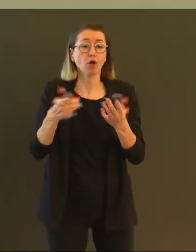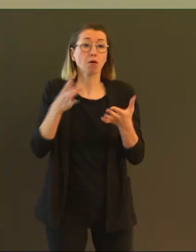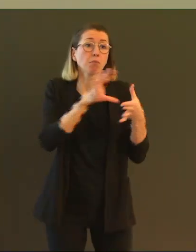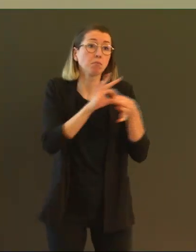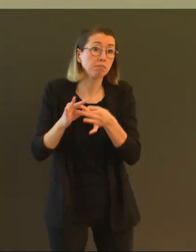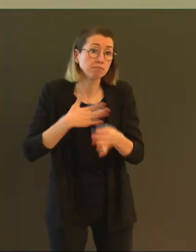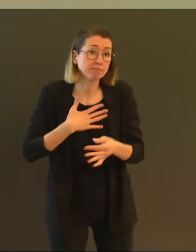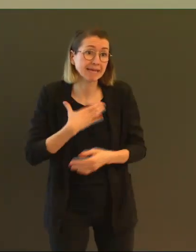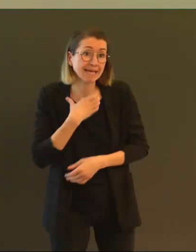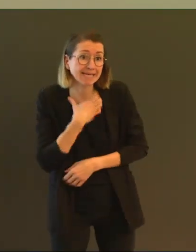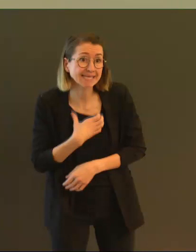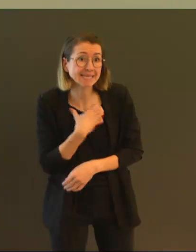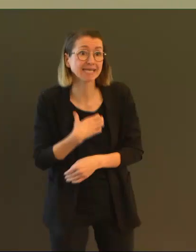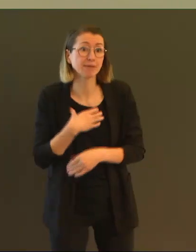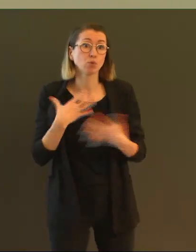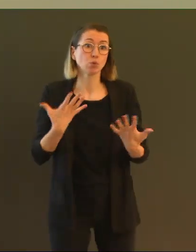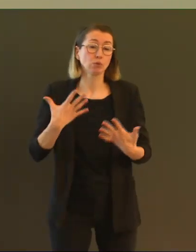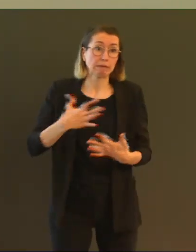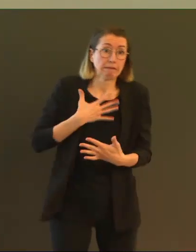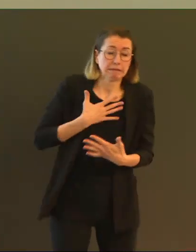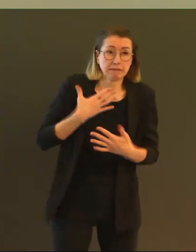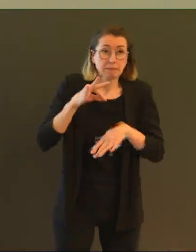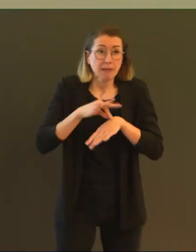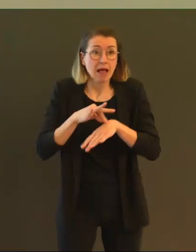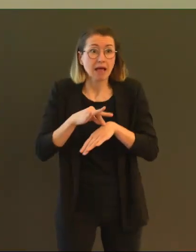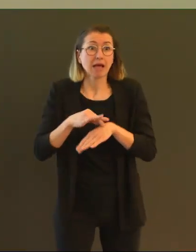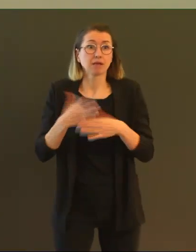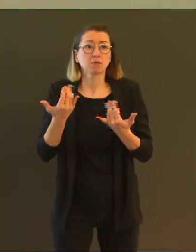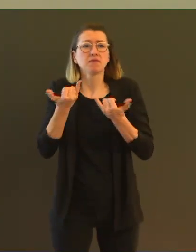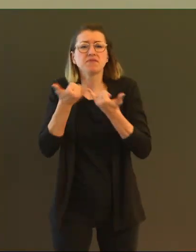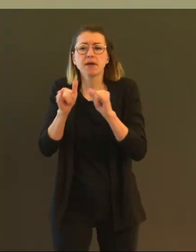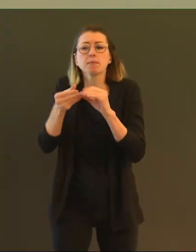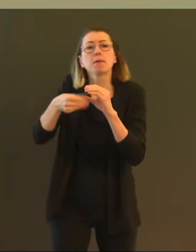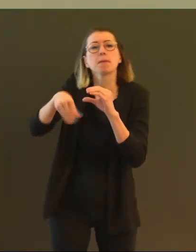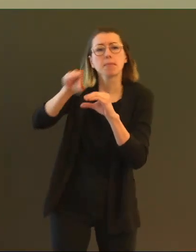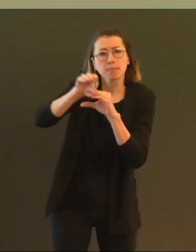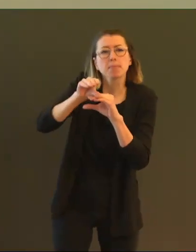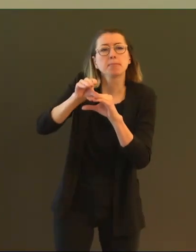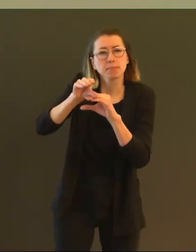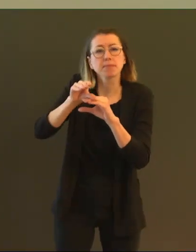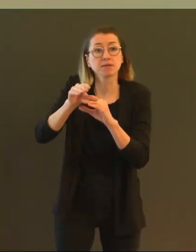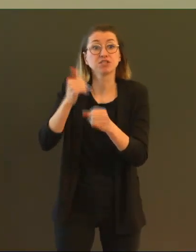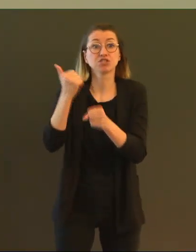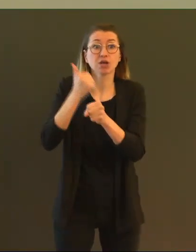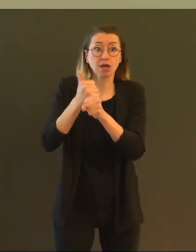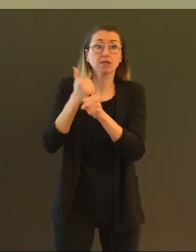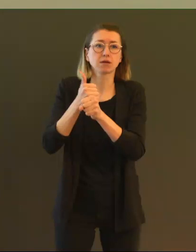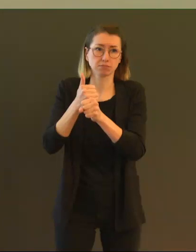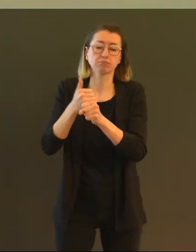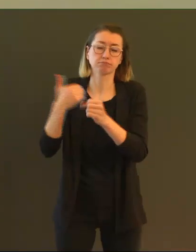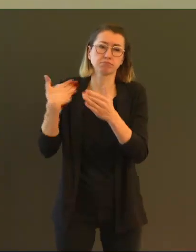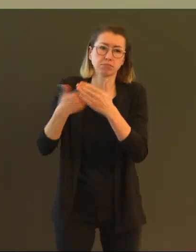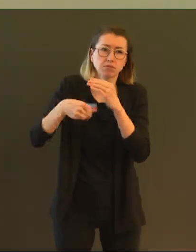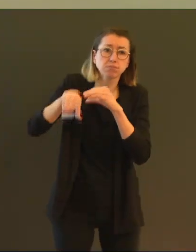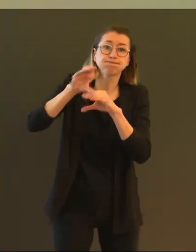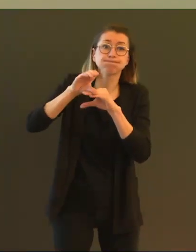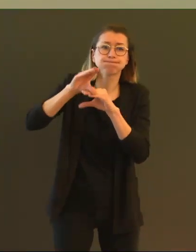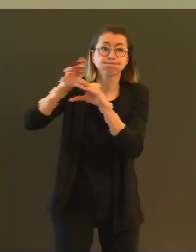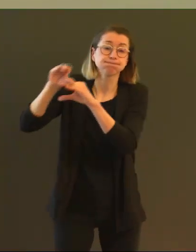cas certaines années, mais que d'autres années, on atteint une surmortalité qui peut atteindre 3000 ou même, dans certains cas, 4000